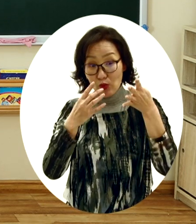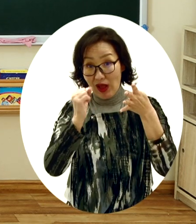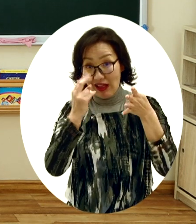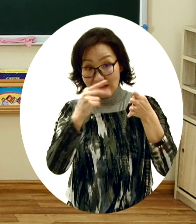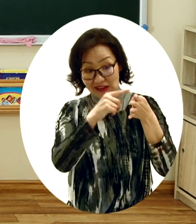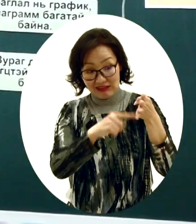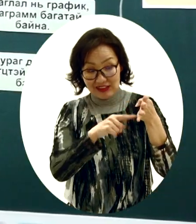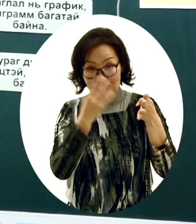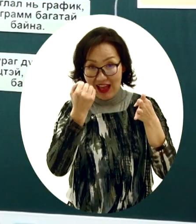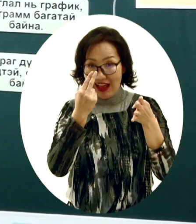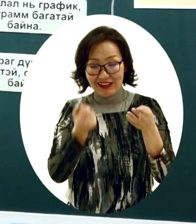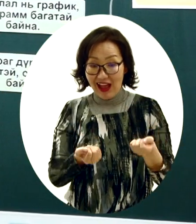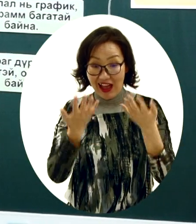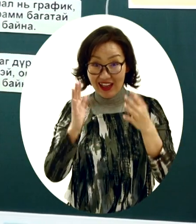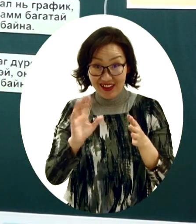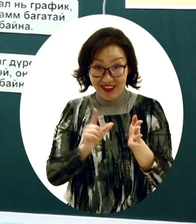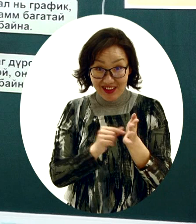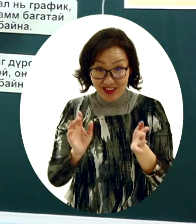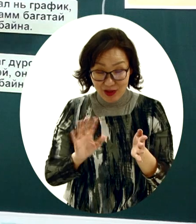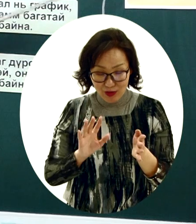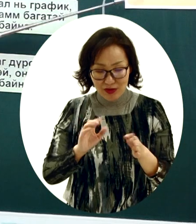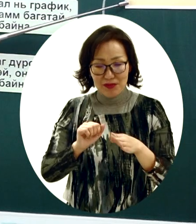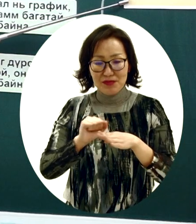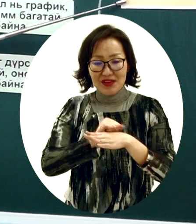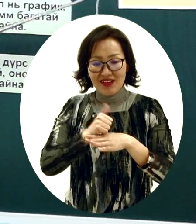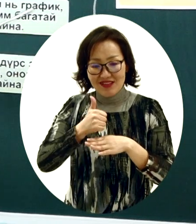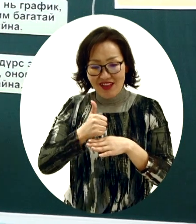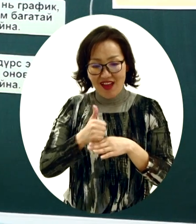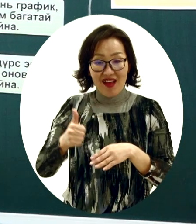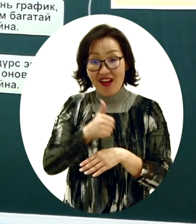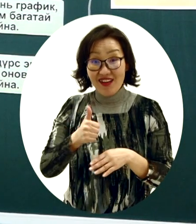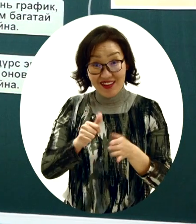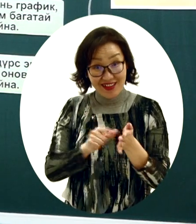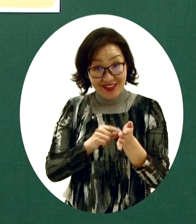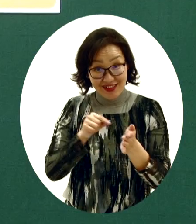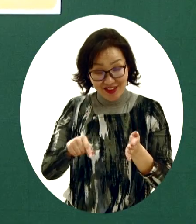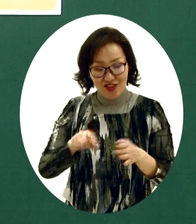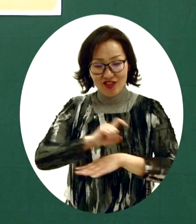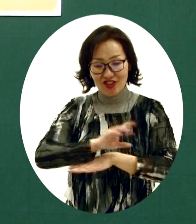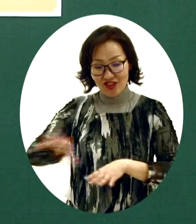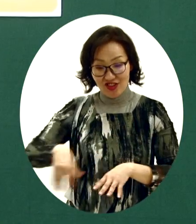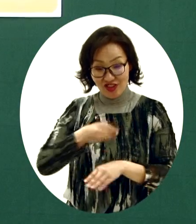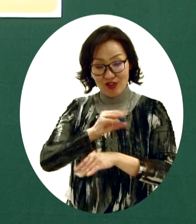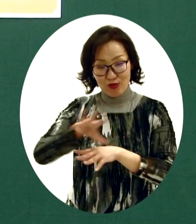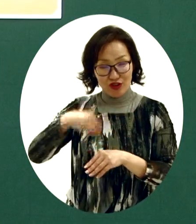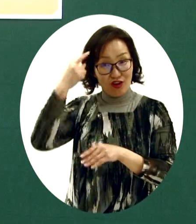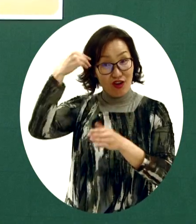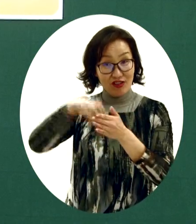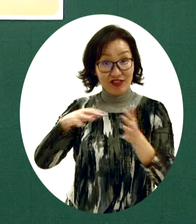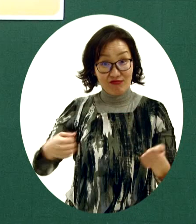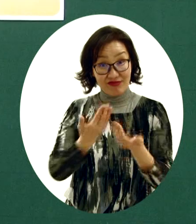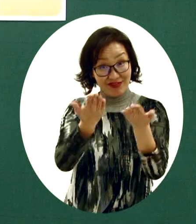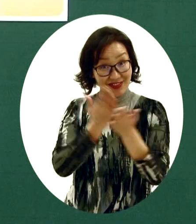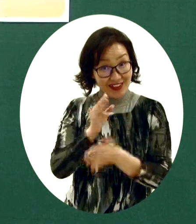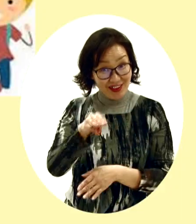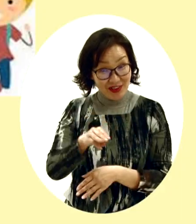алдаа байдаг юм байна. Мэдээж энэ алдаа гарахгүй тулд хүүхдүүд бэлтгэлээ сайн хангасан байх ёстой гэдгийг өнөөдрийн хичээлээр бүгдээрээ